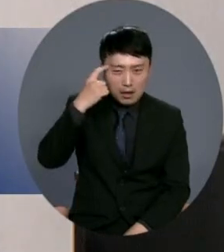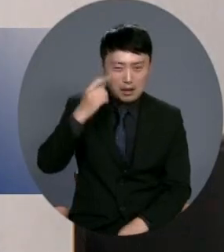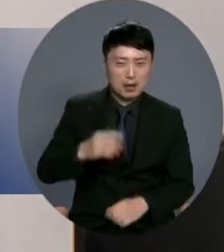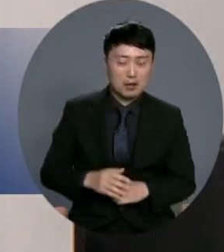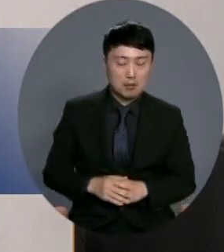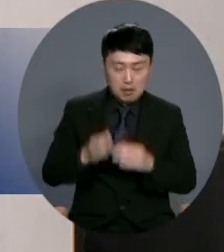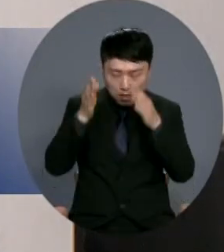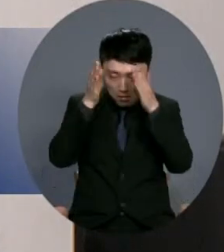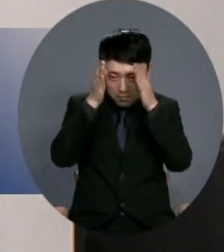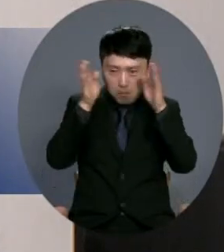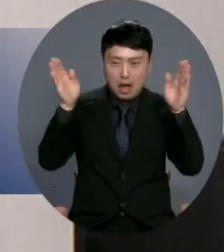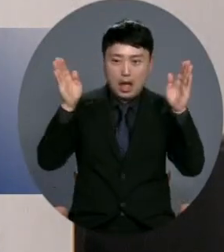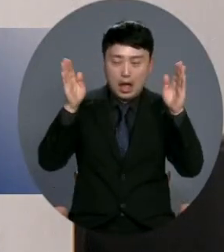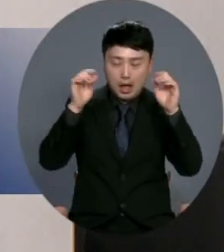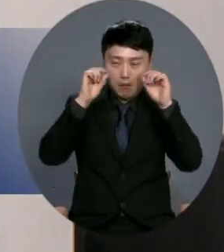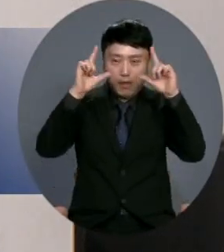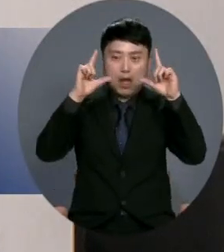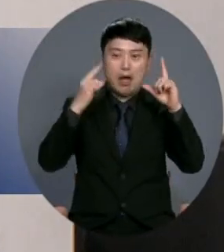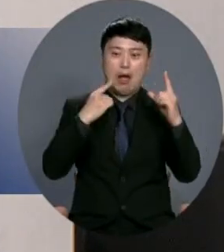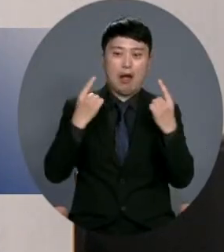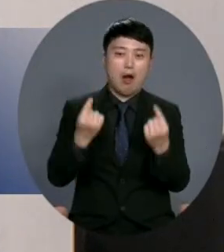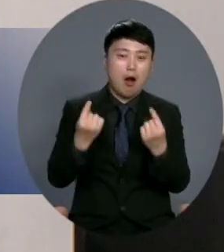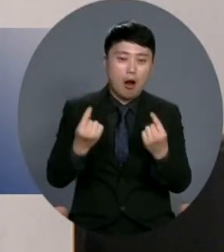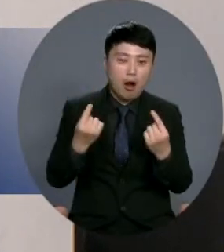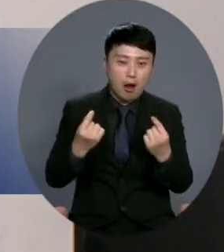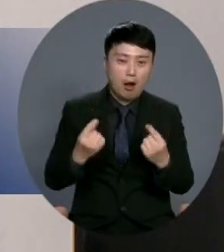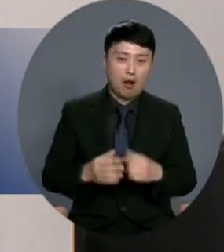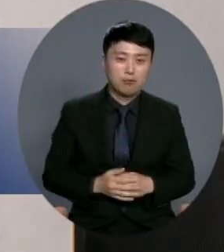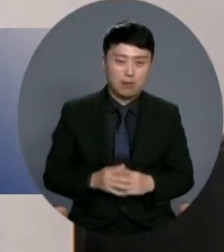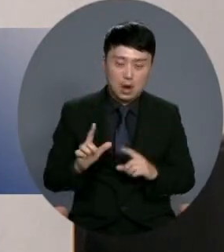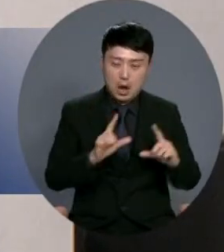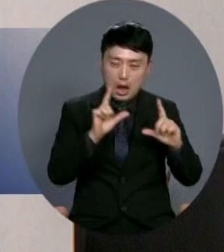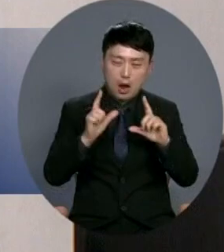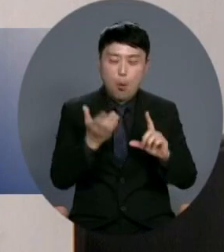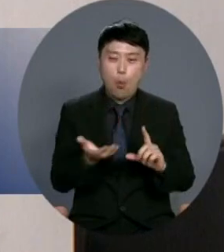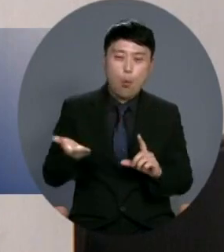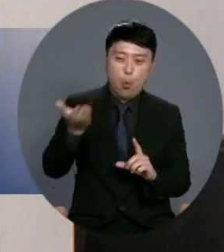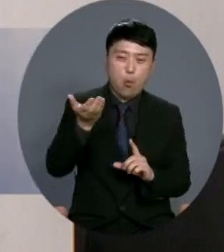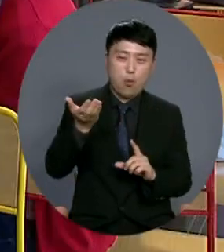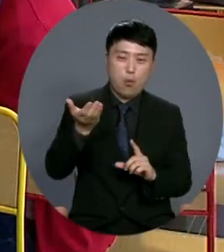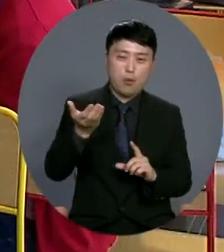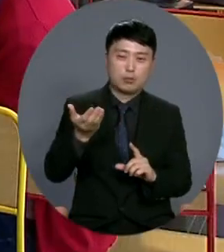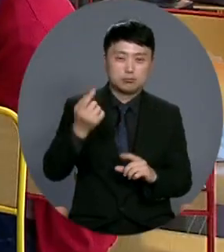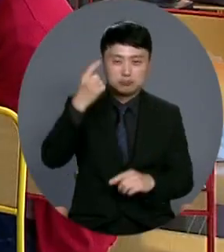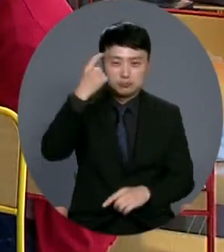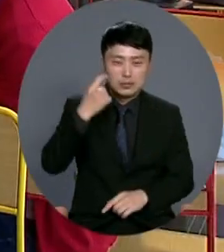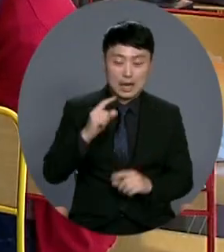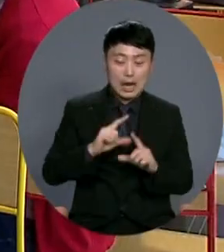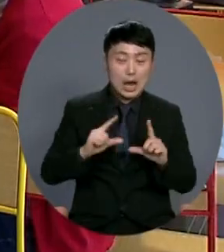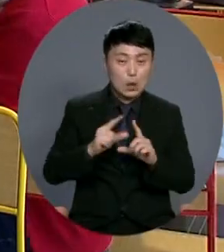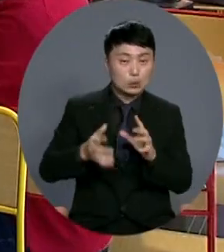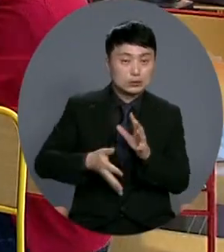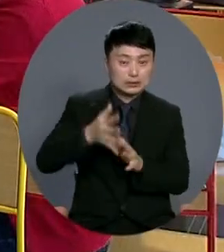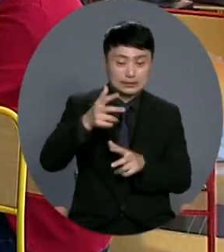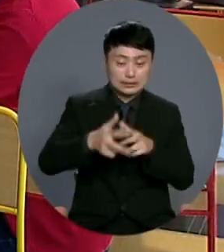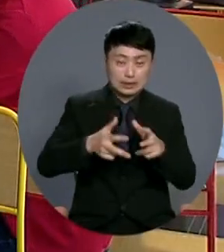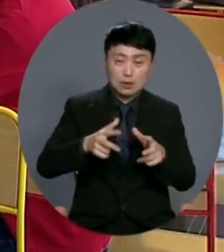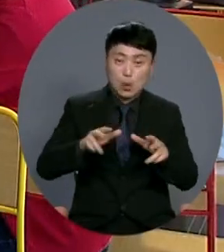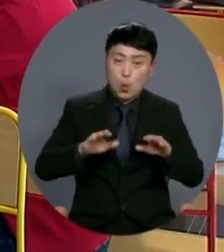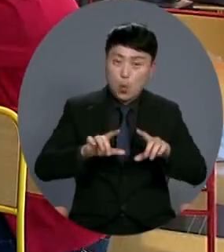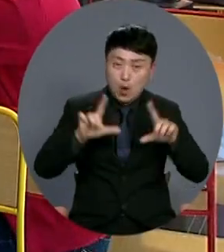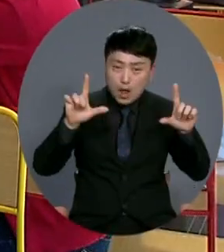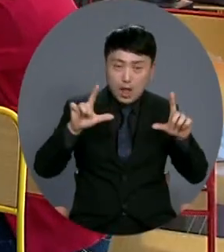다른 세상을 사는 것 같다. 아 그러면서 삶의 질이 당연히 높아지죠. 안동시는 사업 첫 해인